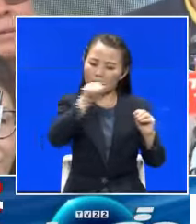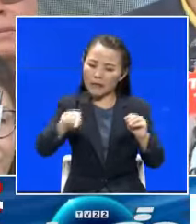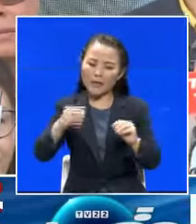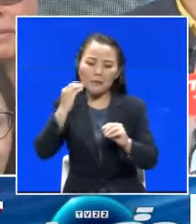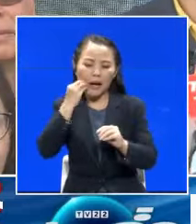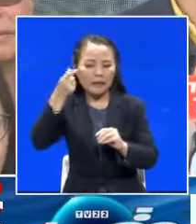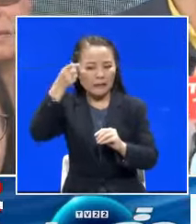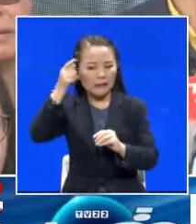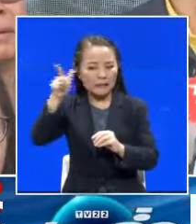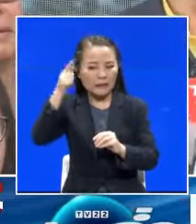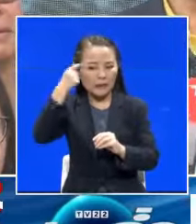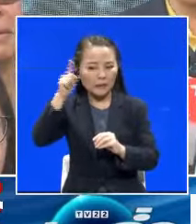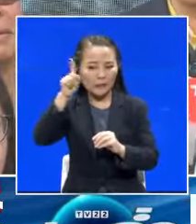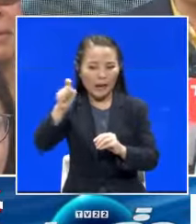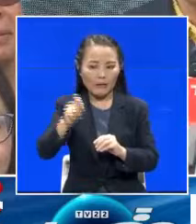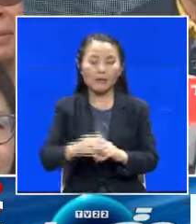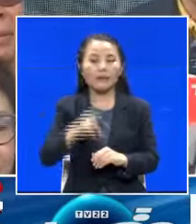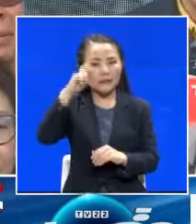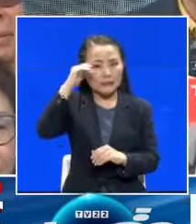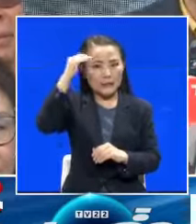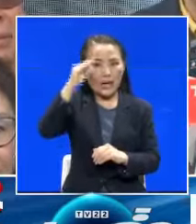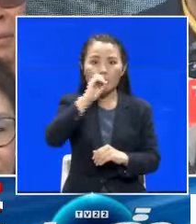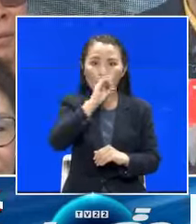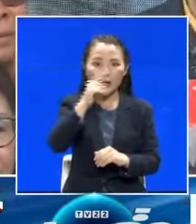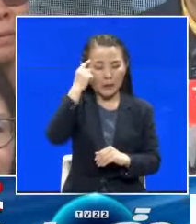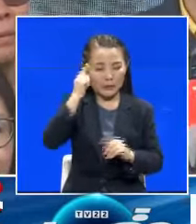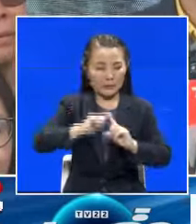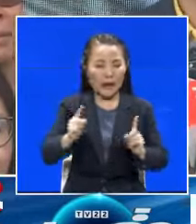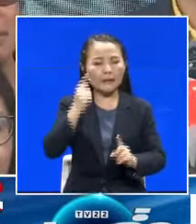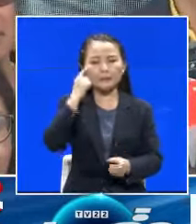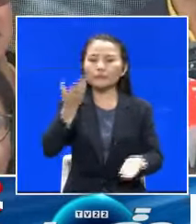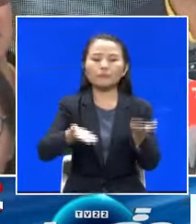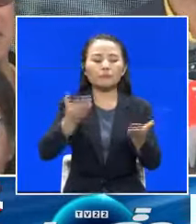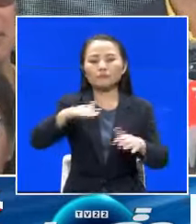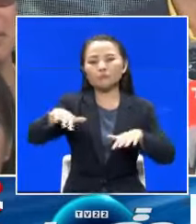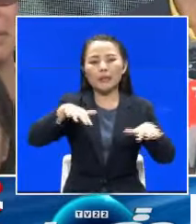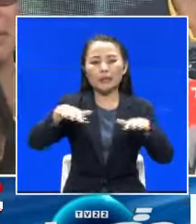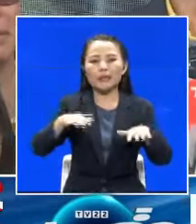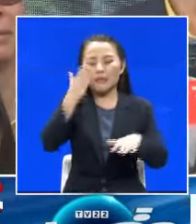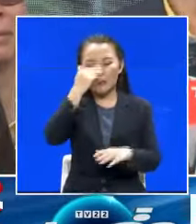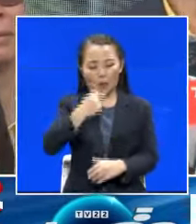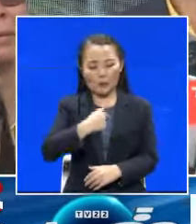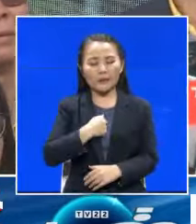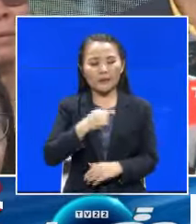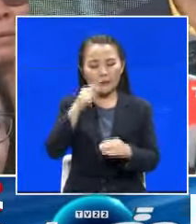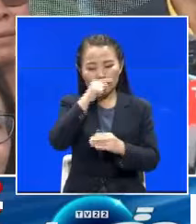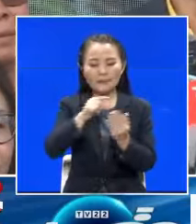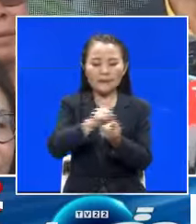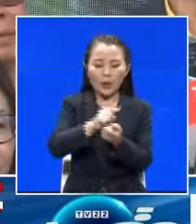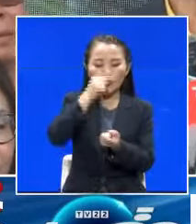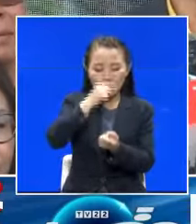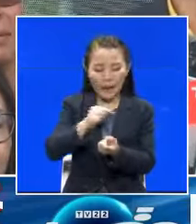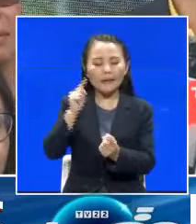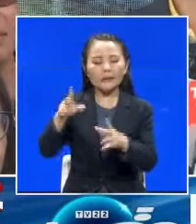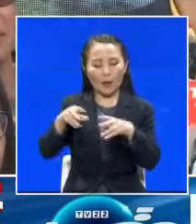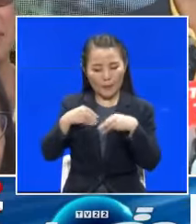คุณเศรษฐาบอกว่าเอาอย่างนี้ละกันเครื่องความเห็นต่างเป็นเรื่องธรรมดานั่นแหละสังคมไทยมันมีอยู่แล้วตนเองก็น้อมรับฟังนะ